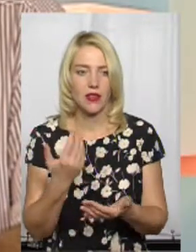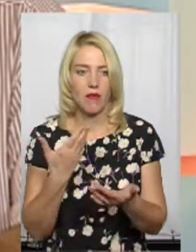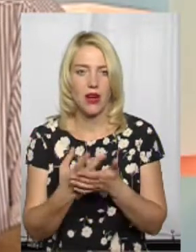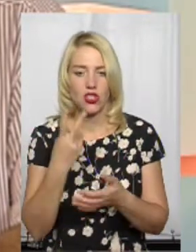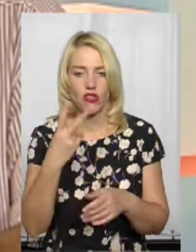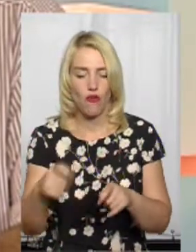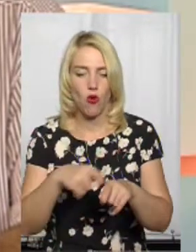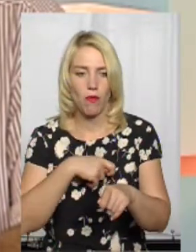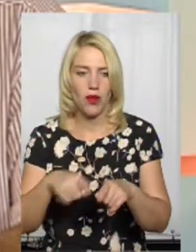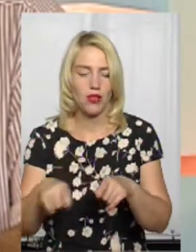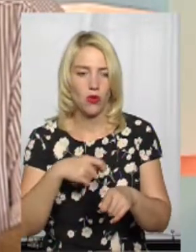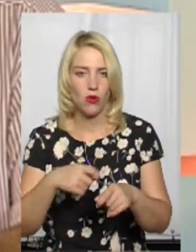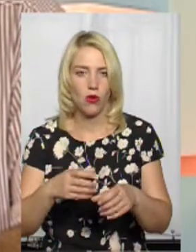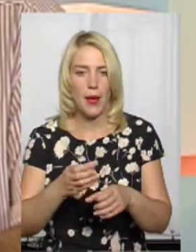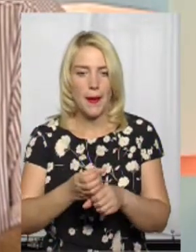майже двохметрову палю